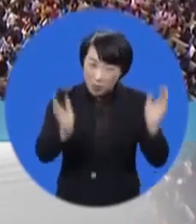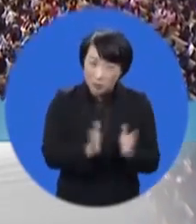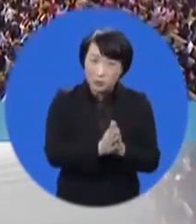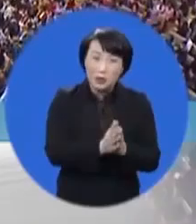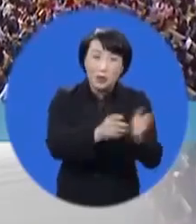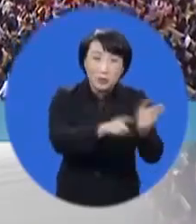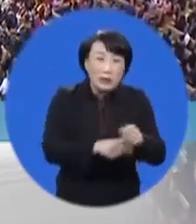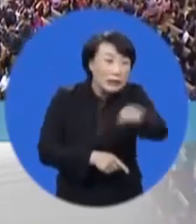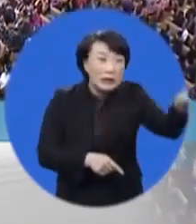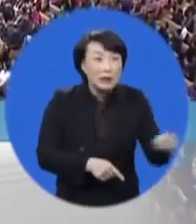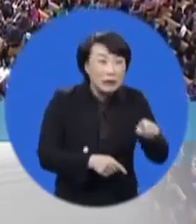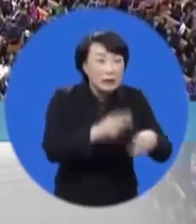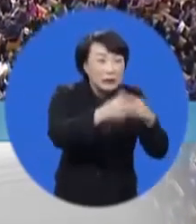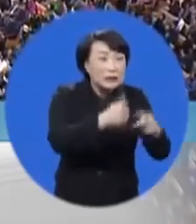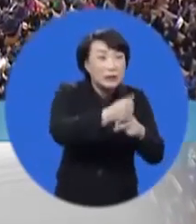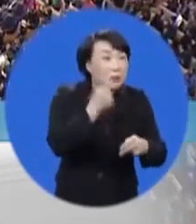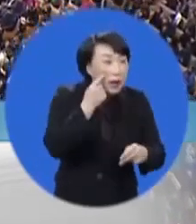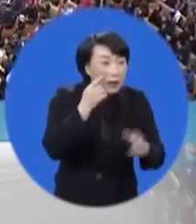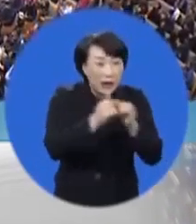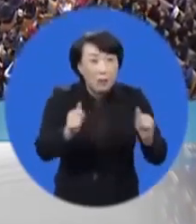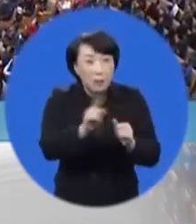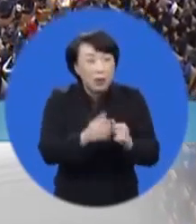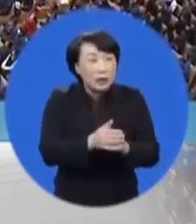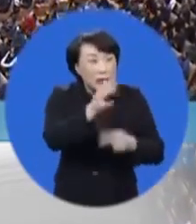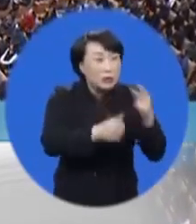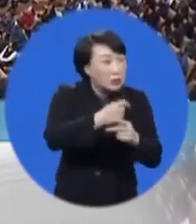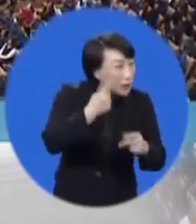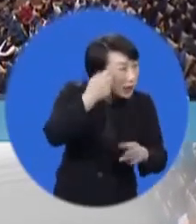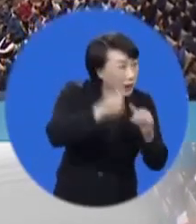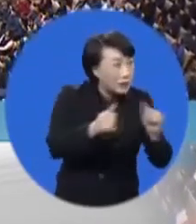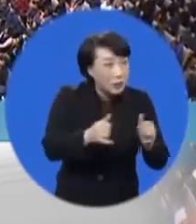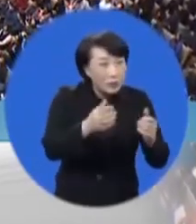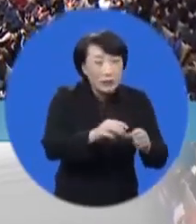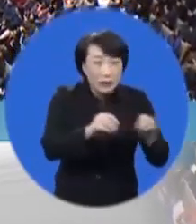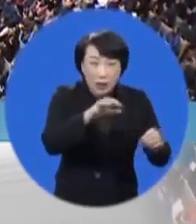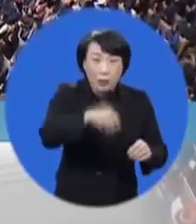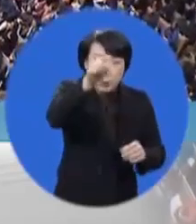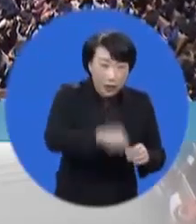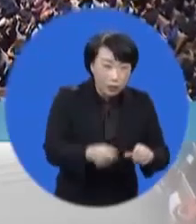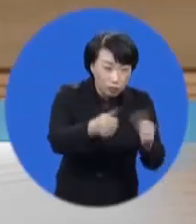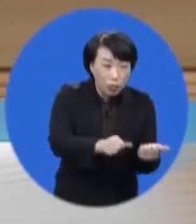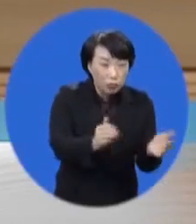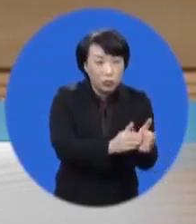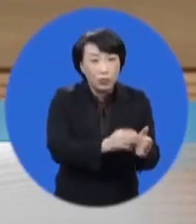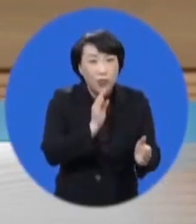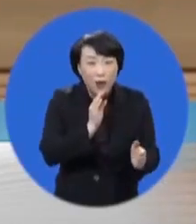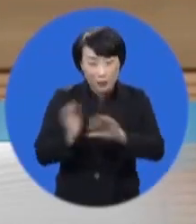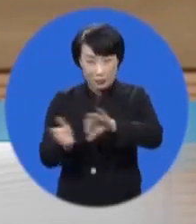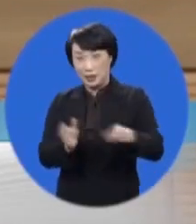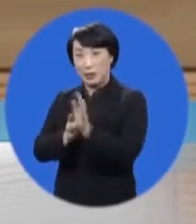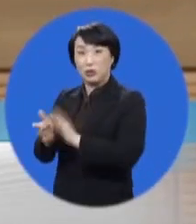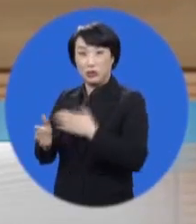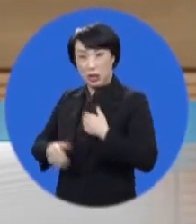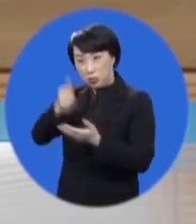믿는 그들이 믿는 신들, 사람을 신으로 만든 사람들의 신들이 이 땅에서 죽어서 사라졌지만 예수님은 내